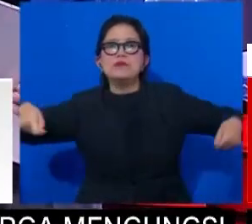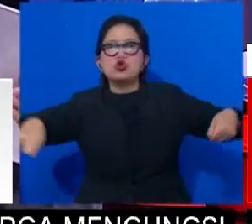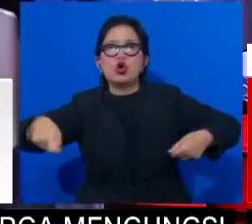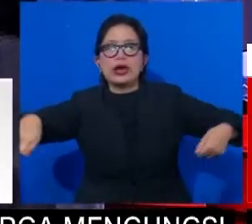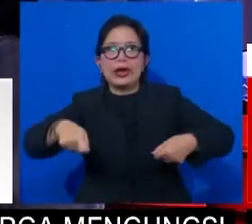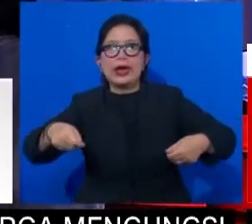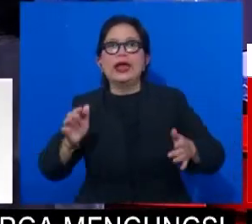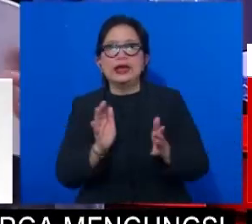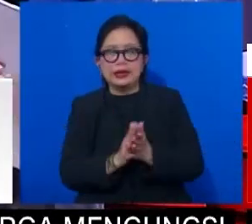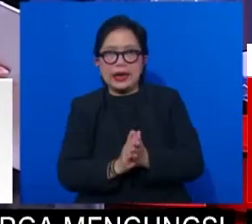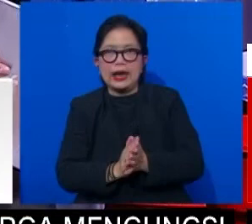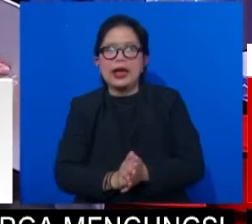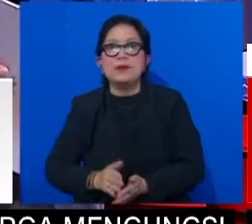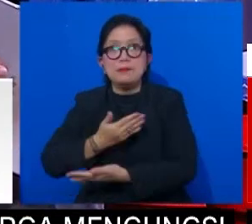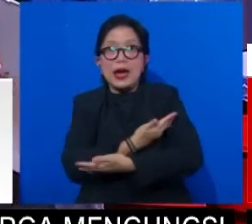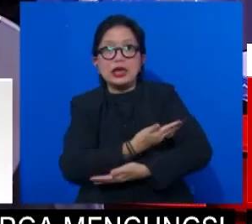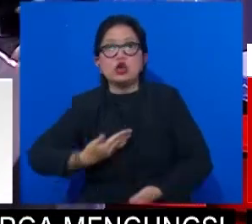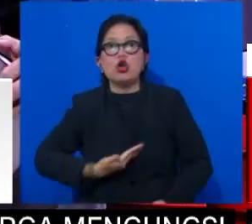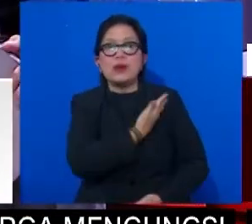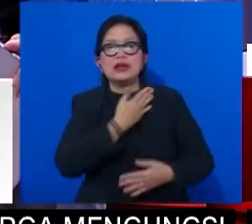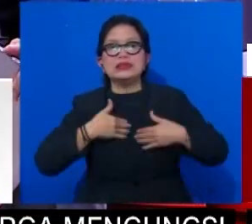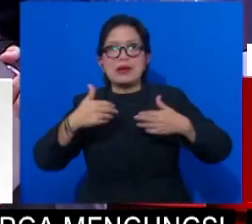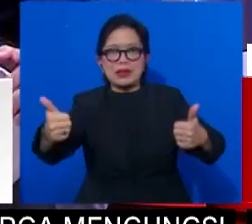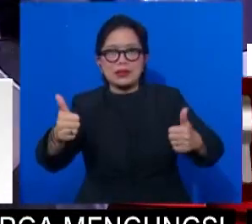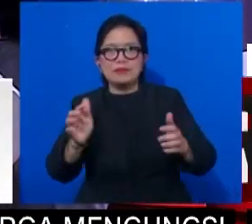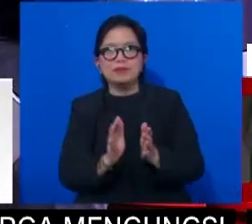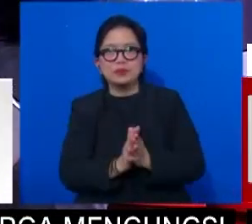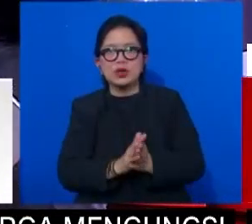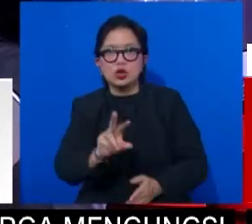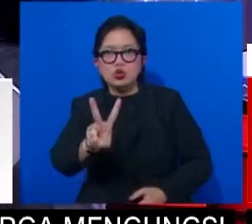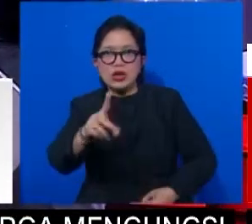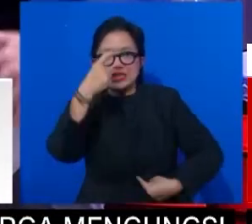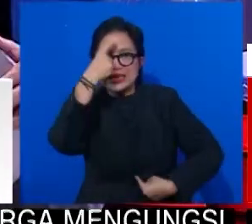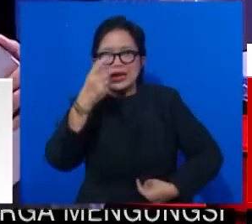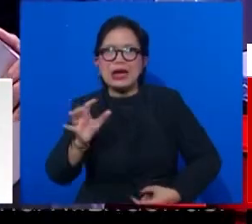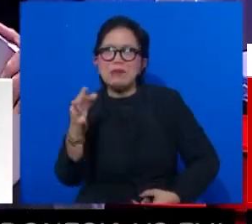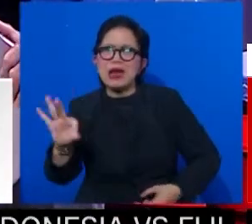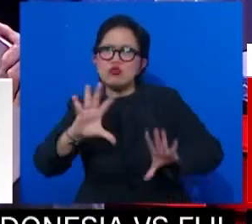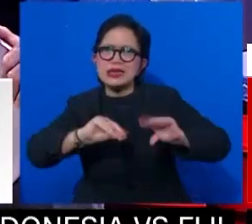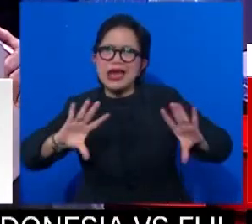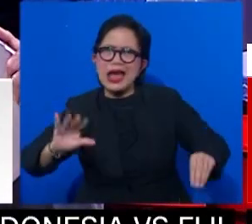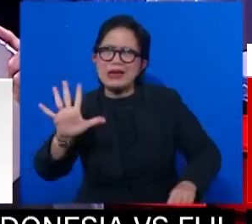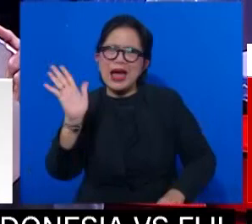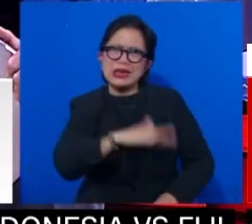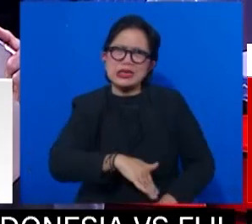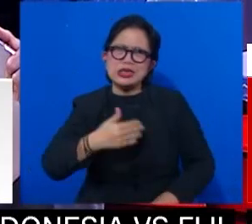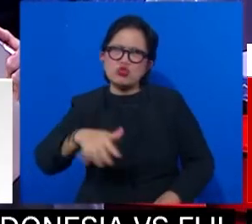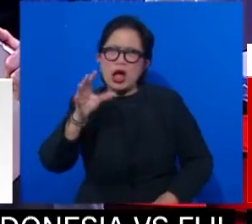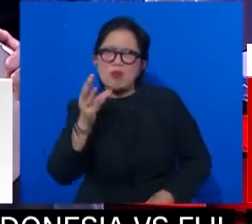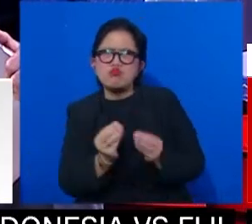korban. Berdasarkan pemeriksaan polisi terungkap dua tersangka baru bekerja 5 hari dan 3 hari sebelumnya sudah